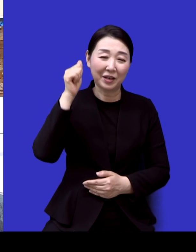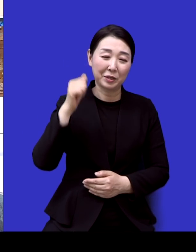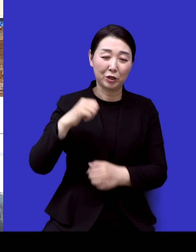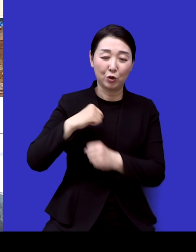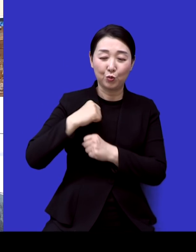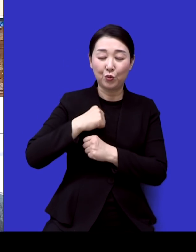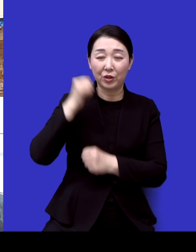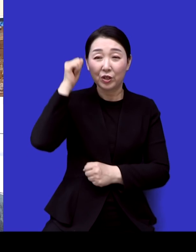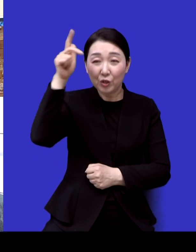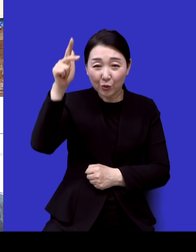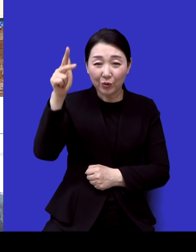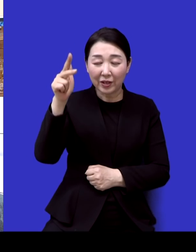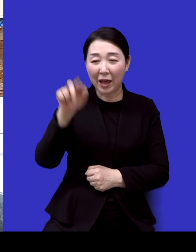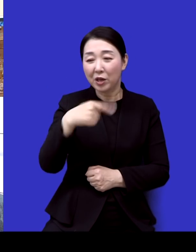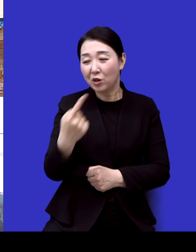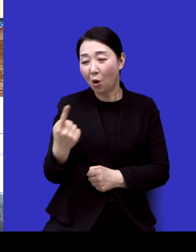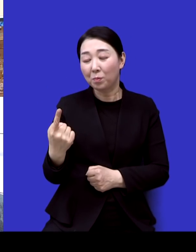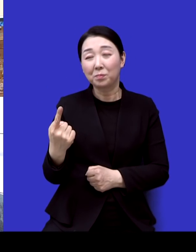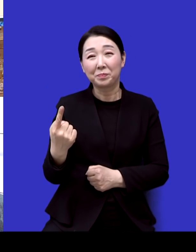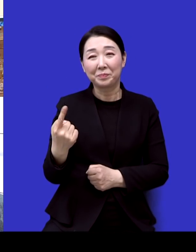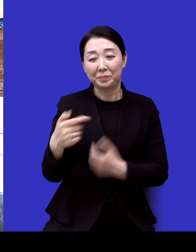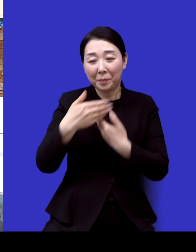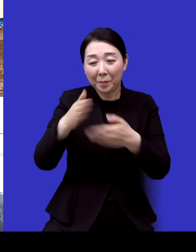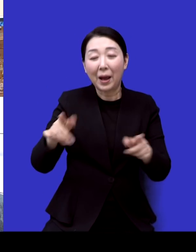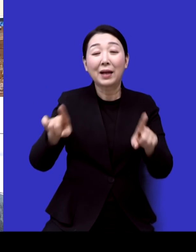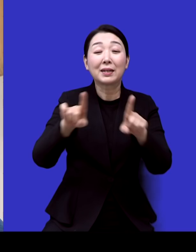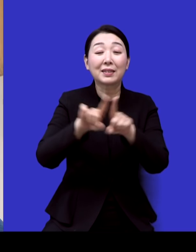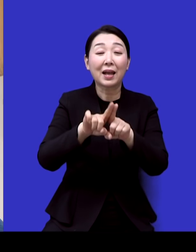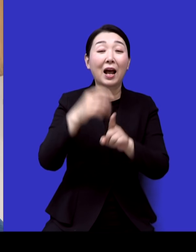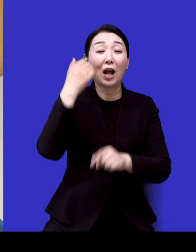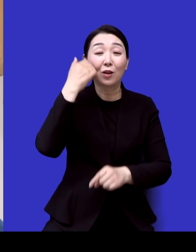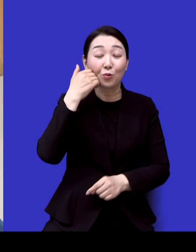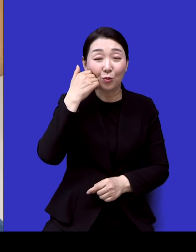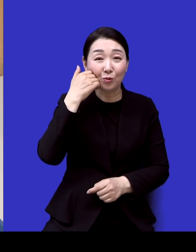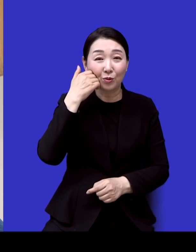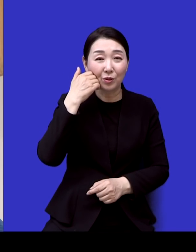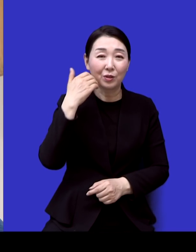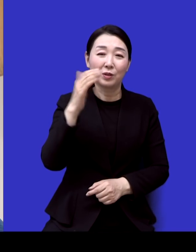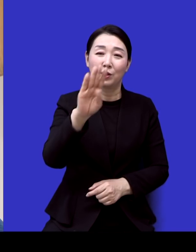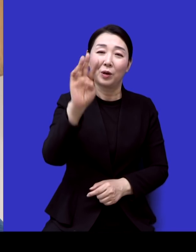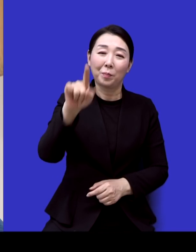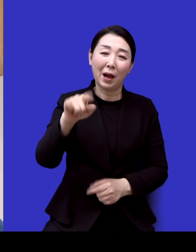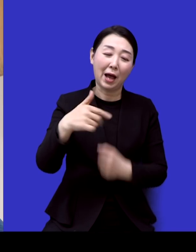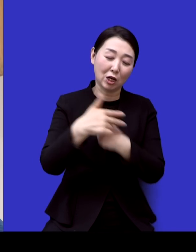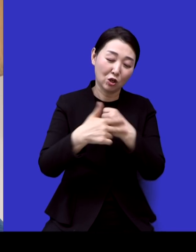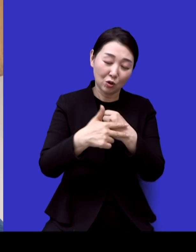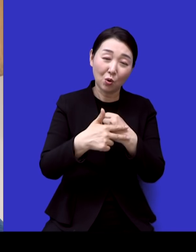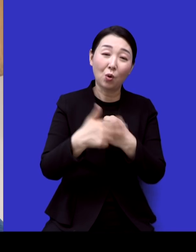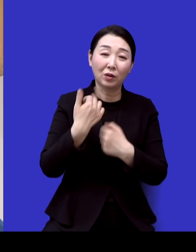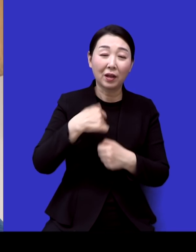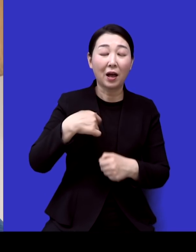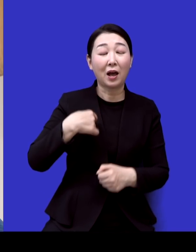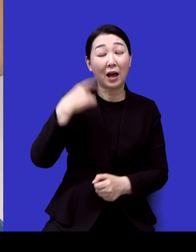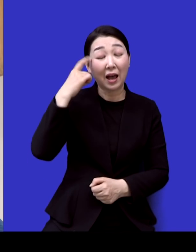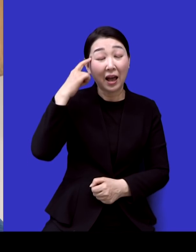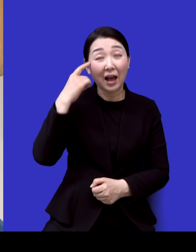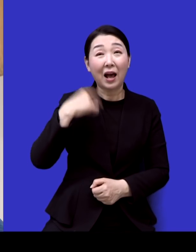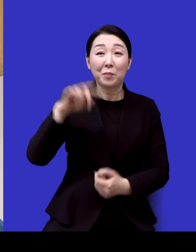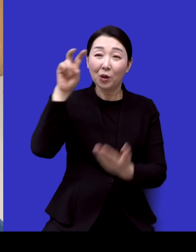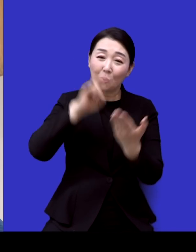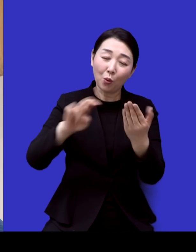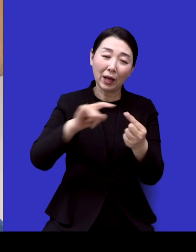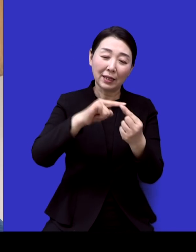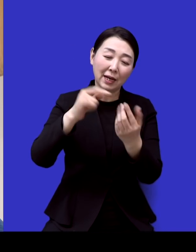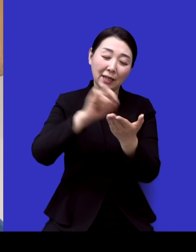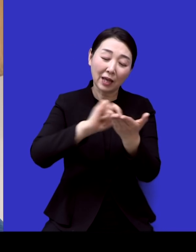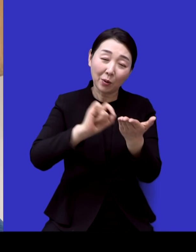이제 박은총이라는 형이 있었어요. 예. 그 형이 저랑 항상 CCM도 쓰고 저희끼리 기타 치면서 작사 작곡도 하고